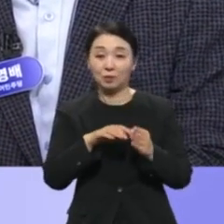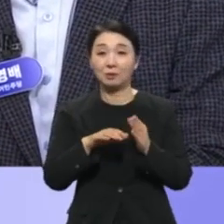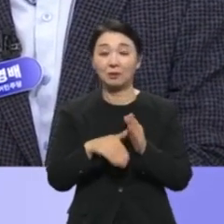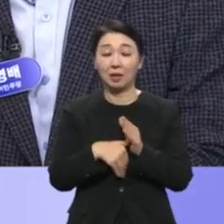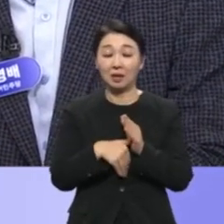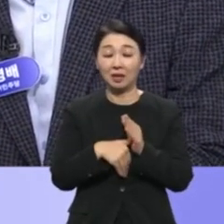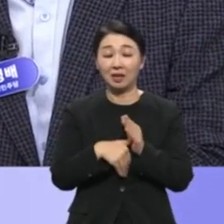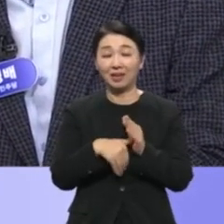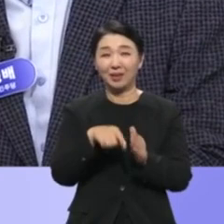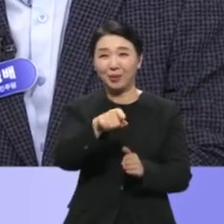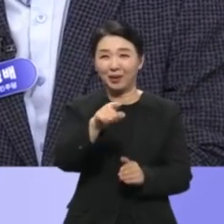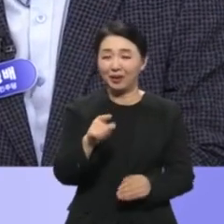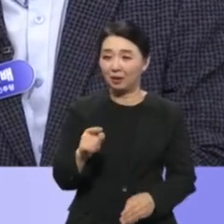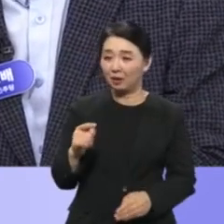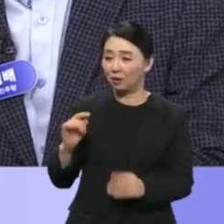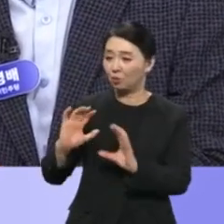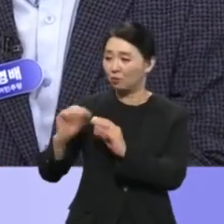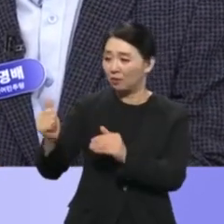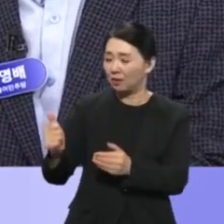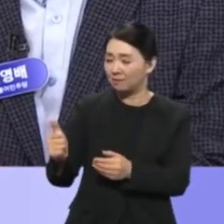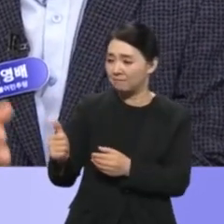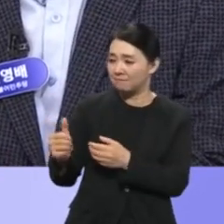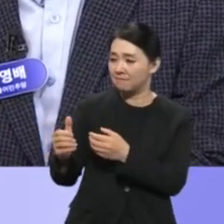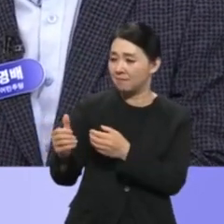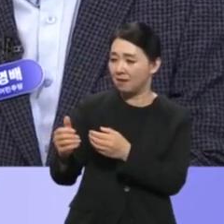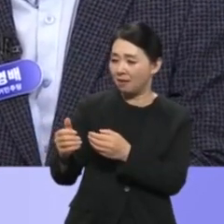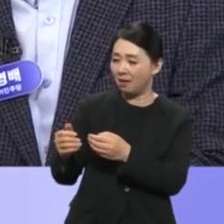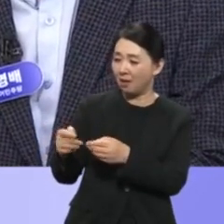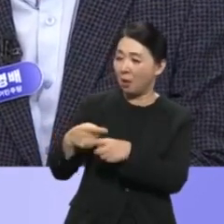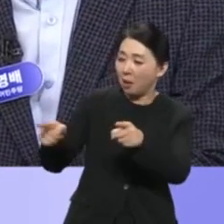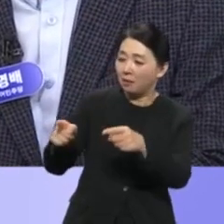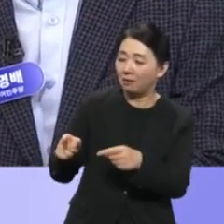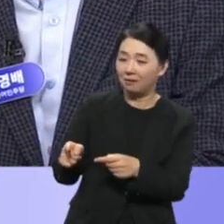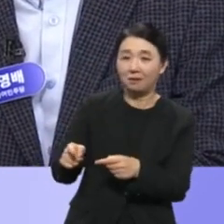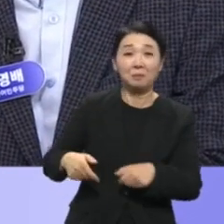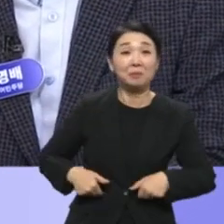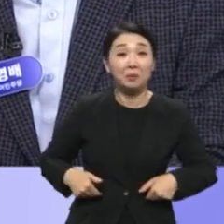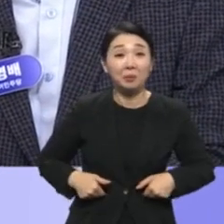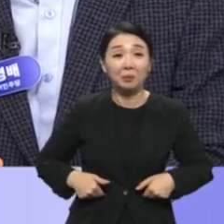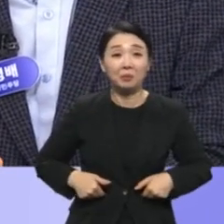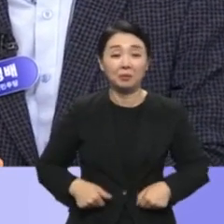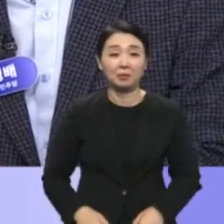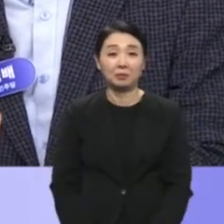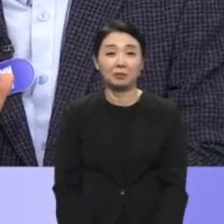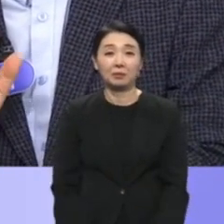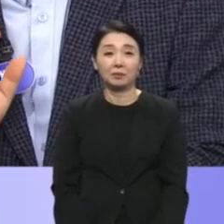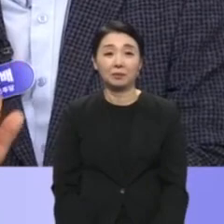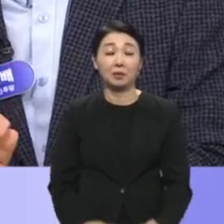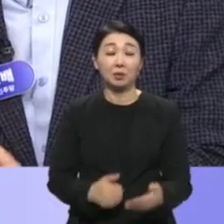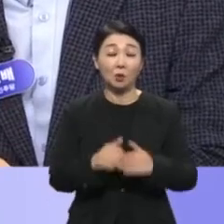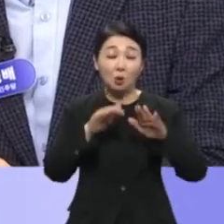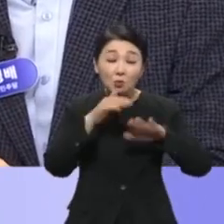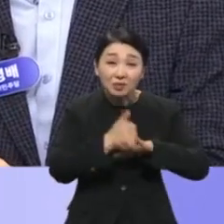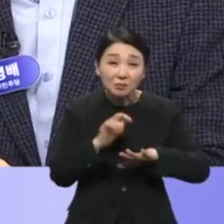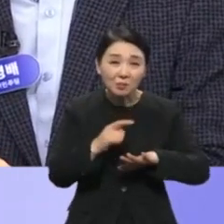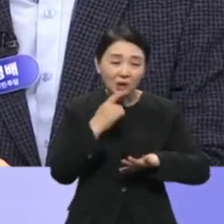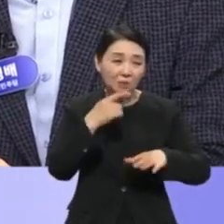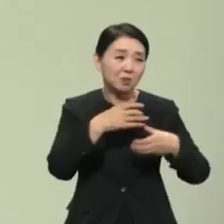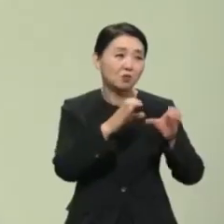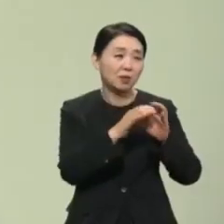야당이 견제를 해야 된다 이것을 상당히 무기를 실어주고 있는 여론조사들이 꽤 많이 나오거든요 그러니까 그걸 봐서는 좀 민주당이 정신 차리면